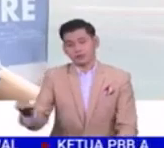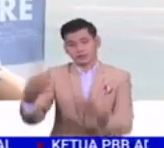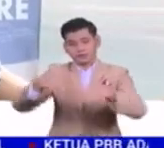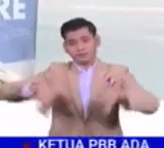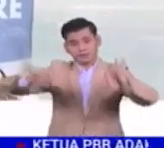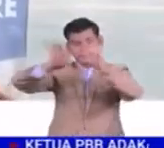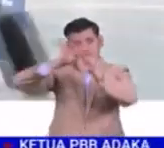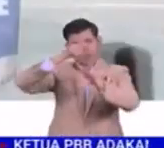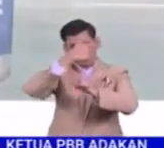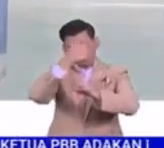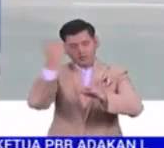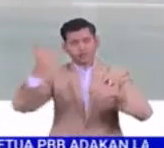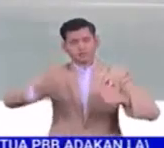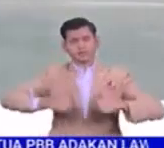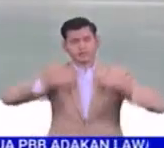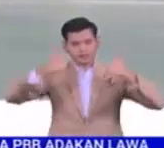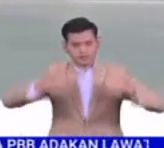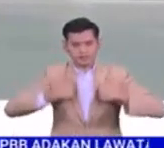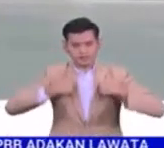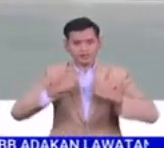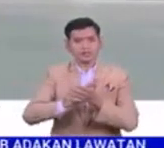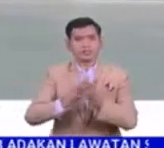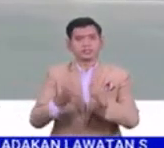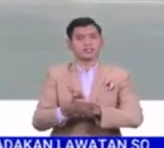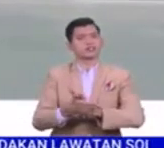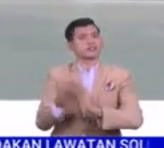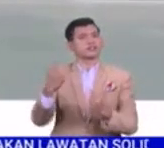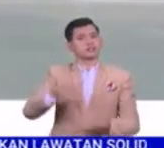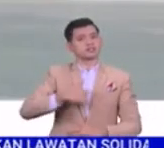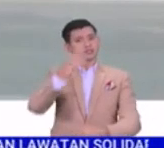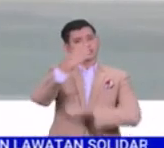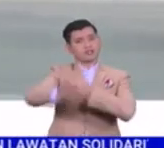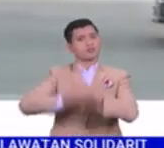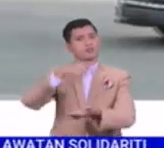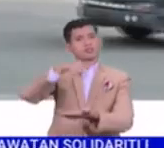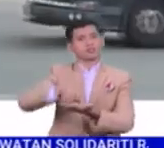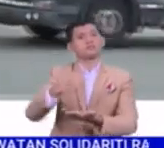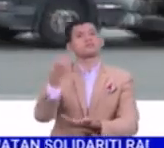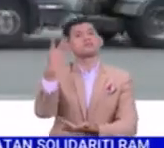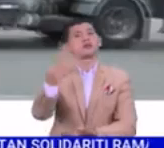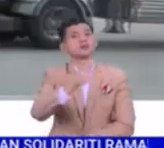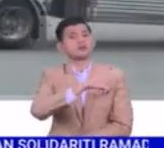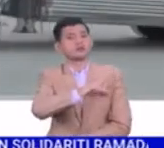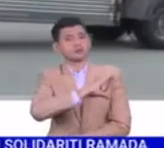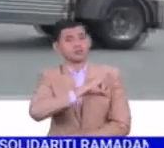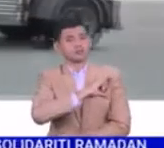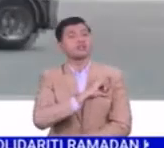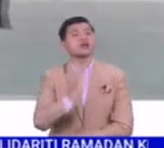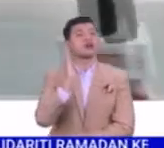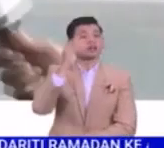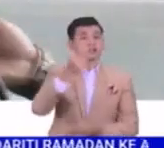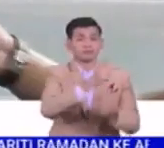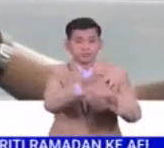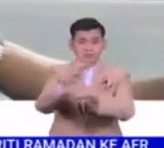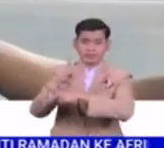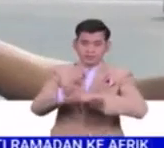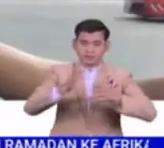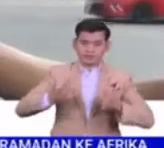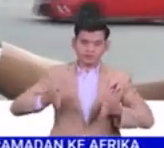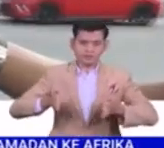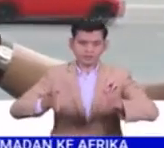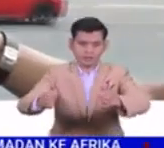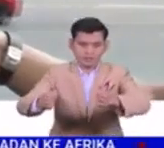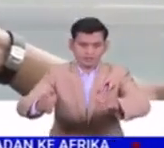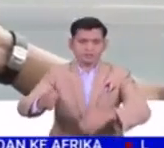day. Jadi tu, untuk musim raya tahun ini, berapa banyak anggota ditugaskan bagi menguatkuasakan peraturan lalu lintas? Okey,